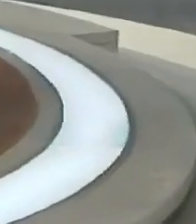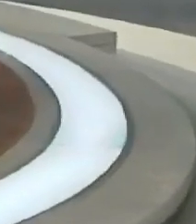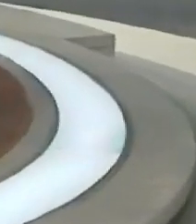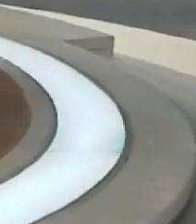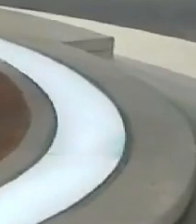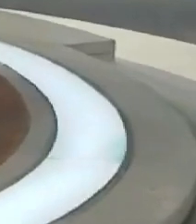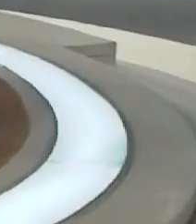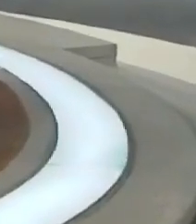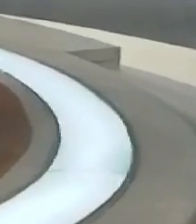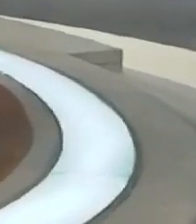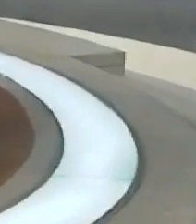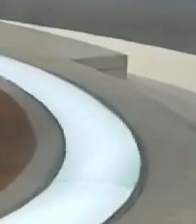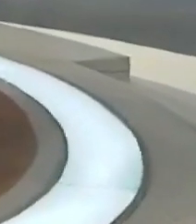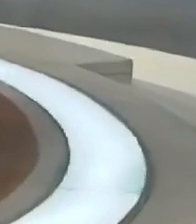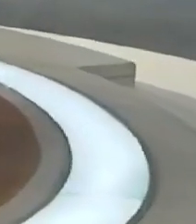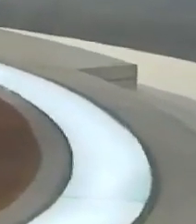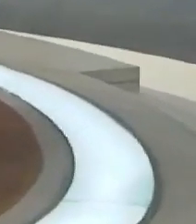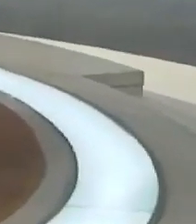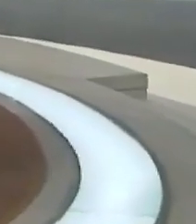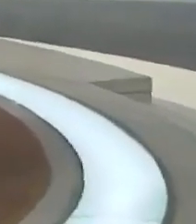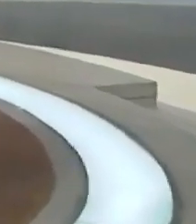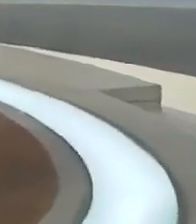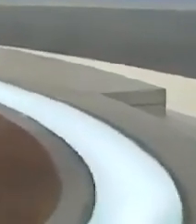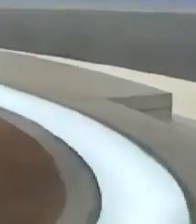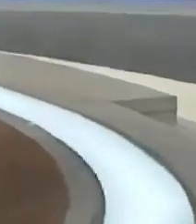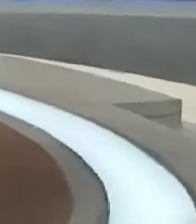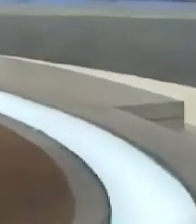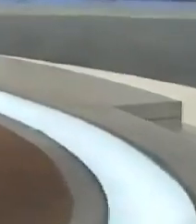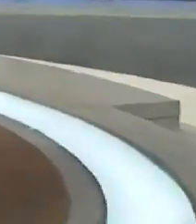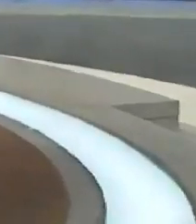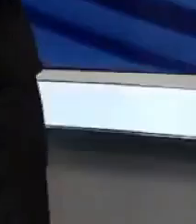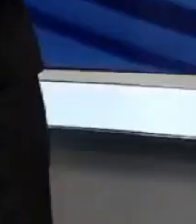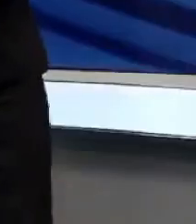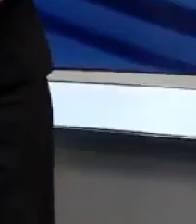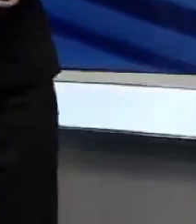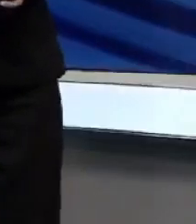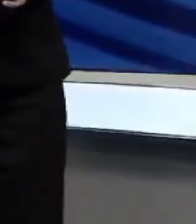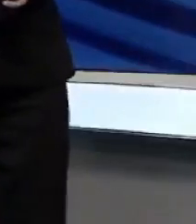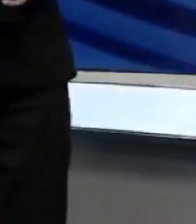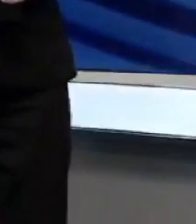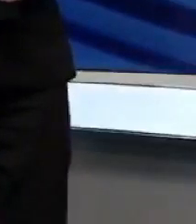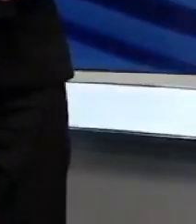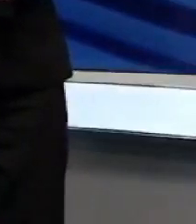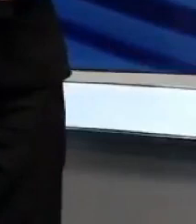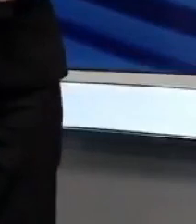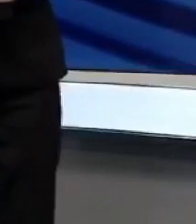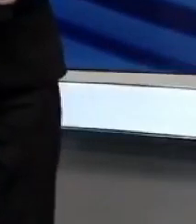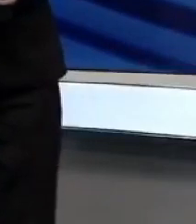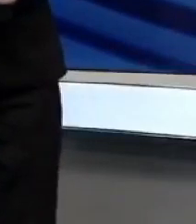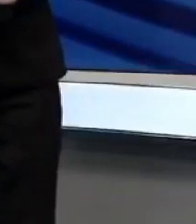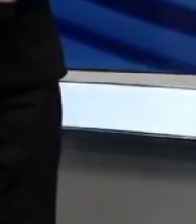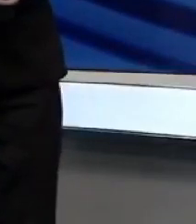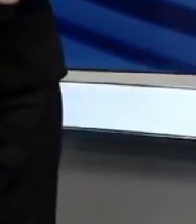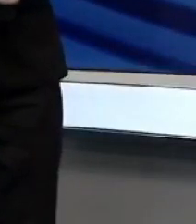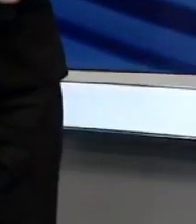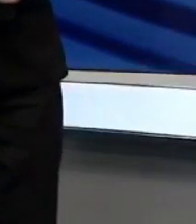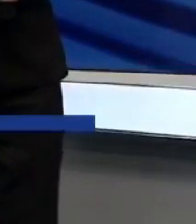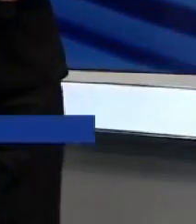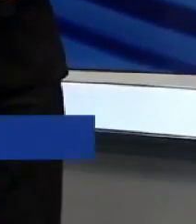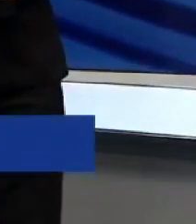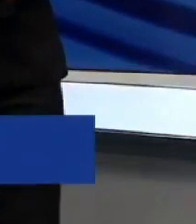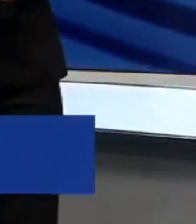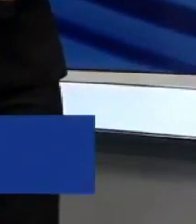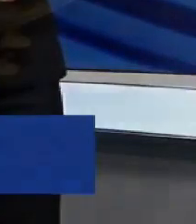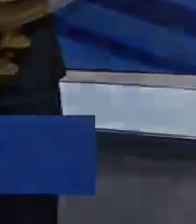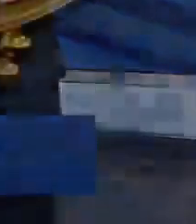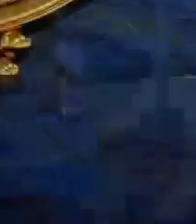бачрал ажиллаж нөрийн мэдрэг бачрлаа. Арам мэдвшүүлээ. Спортын мэдээгээ танилцуулъя. Олон улсын туйз зүр сэлэмний холбооны ерөнхийлөгч Орсын холбооны улсын